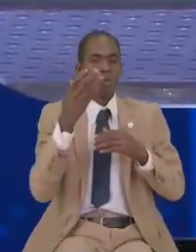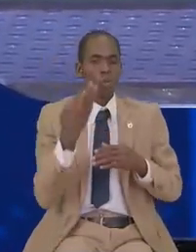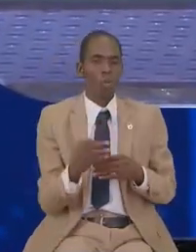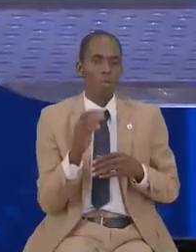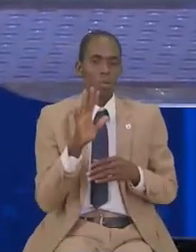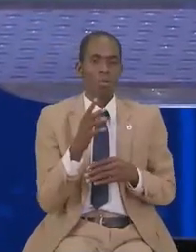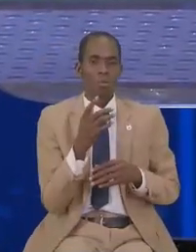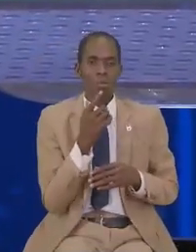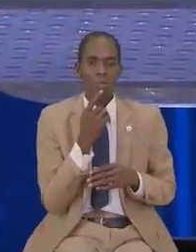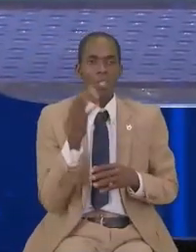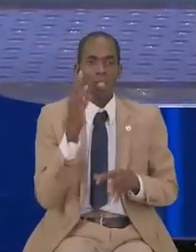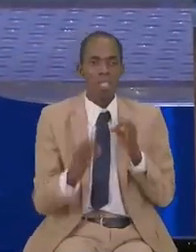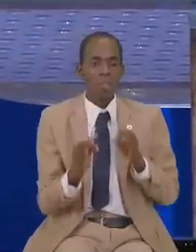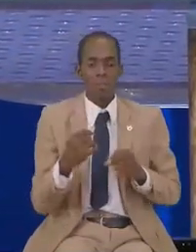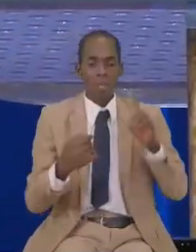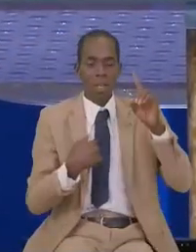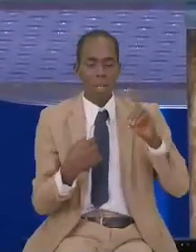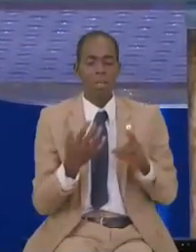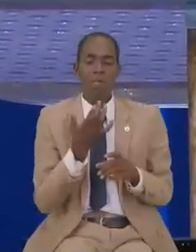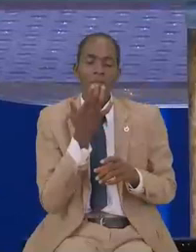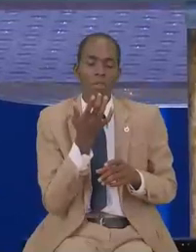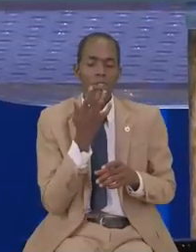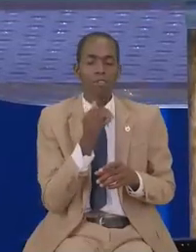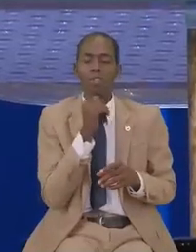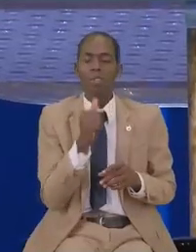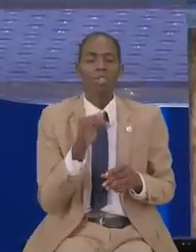de Jérusalem le principal sujet de